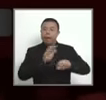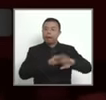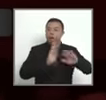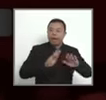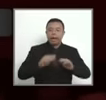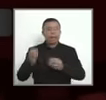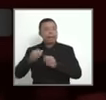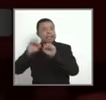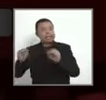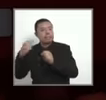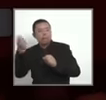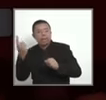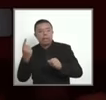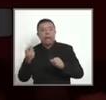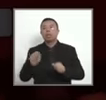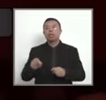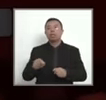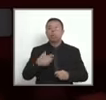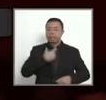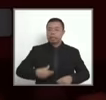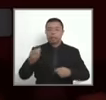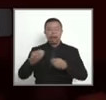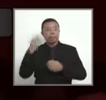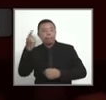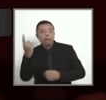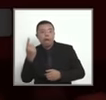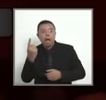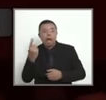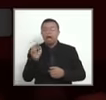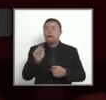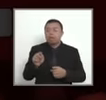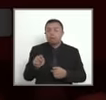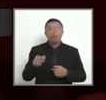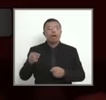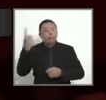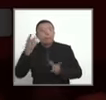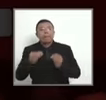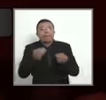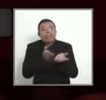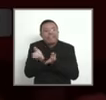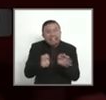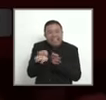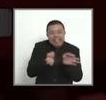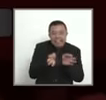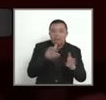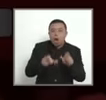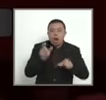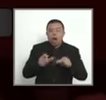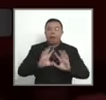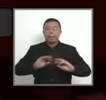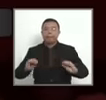yakin ee Pak Prabowo akan terus ee punya komitmen kebangsaan yang tinggi Hari ini saya masih dengan Pak